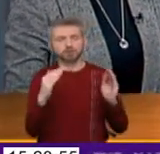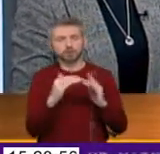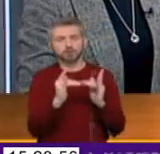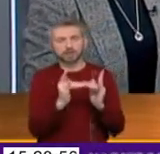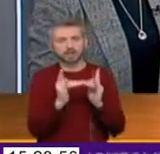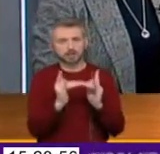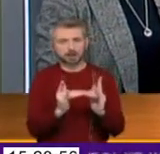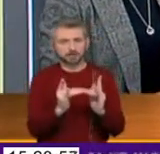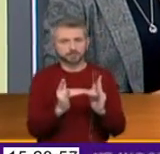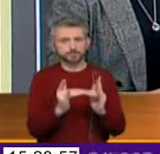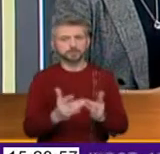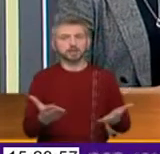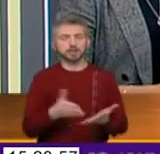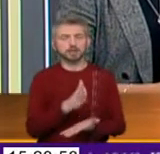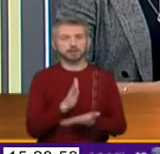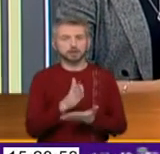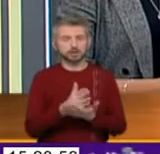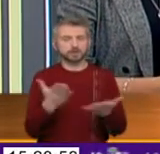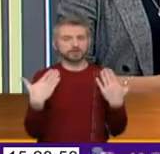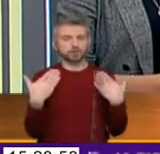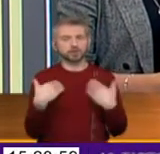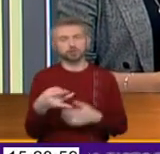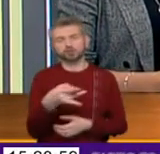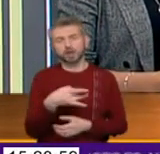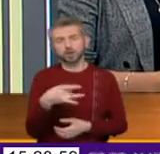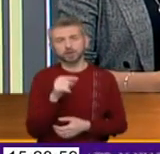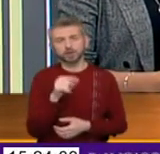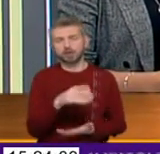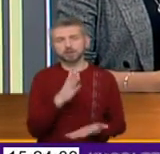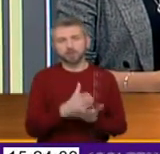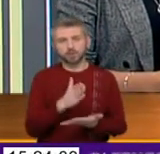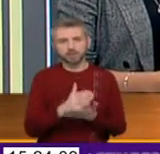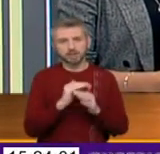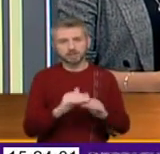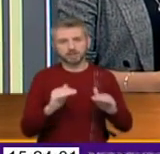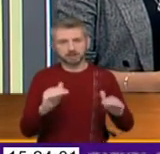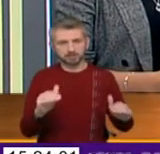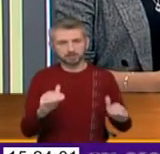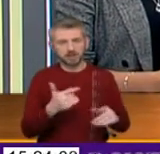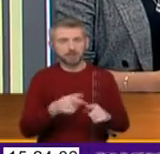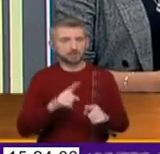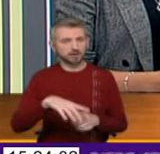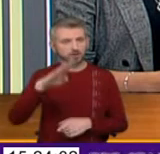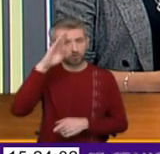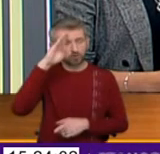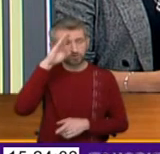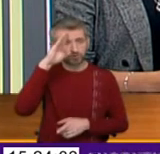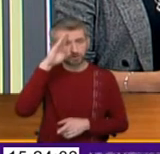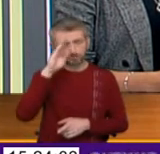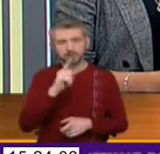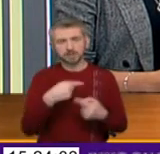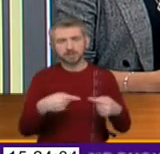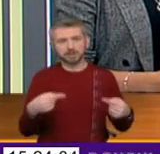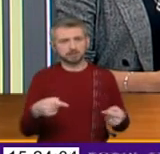будинок-інтернат, який знаходиться в Святошинському районі, і там знаходяться дітки, це хлопчики з